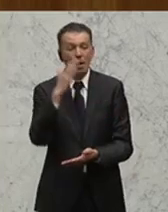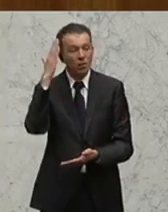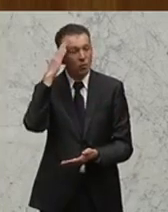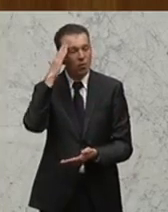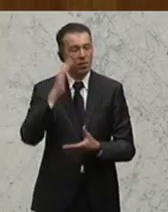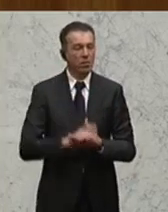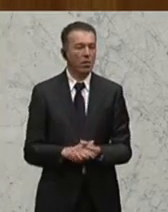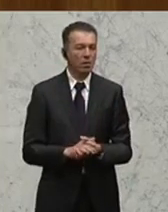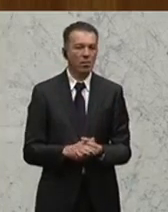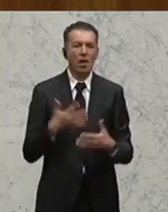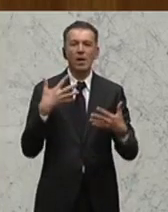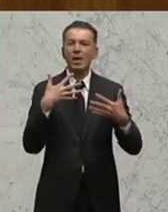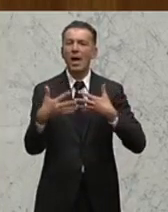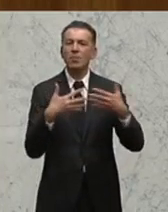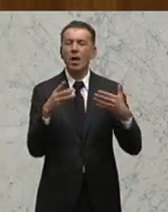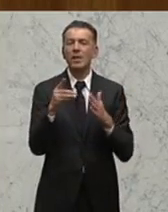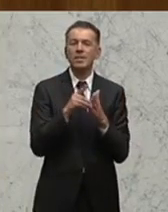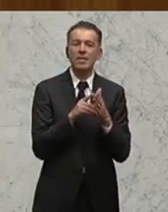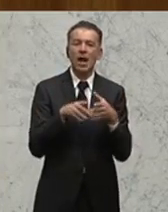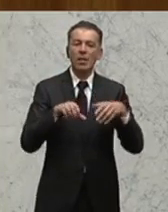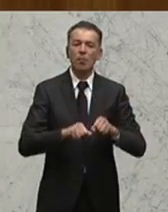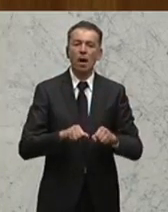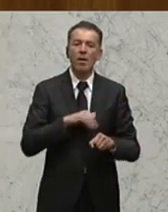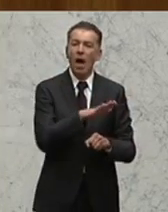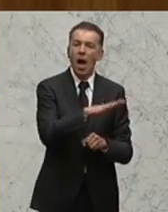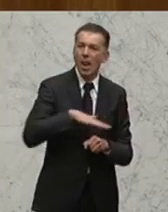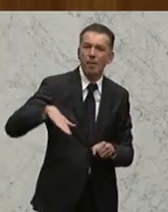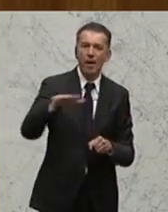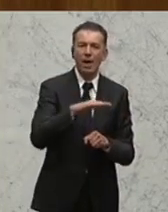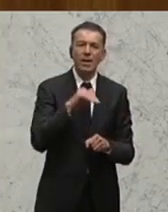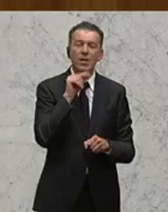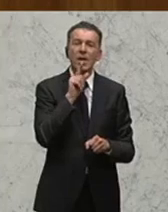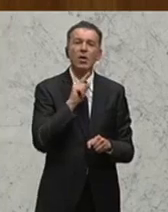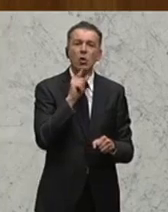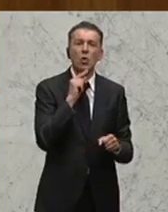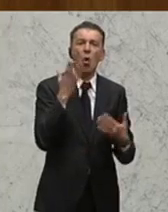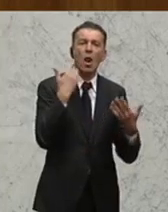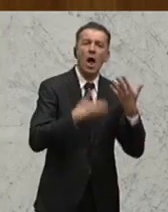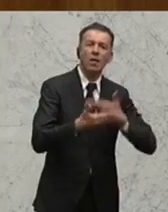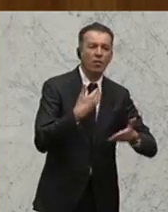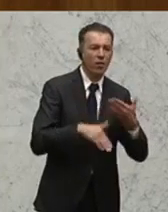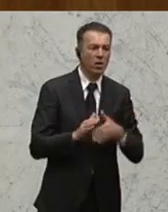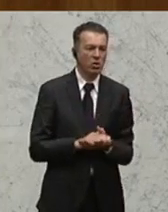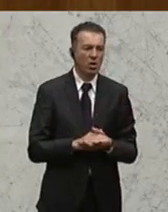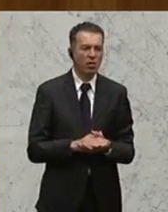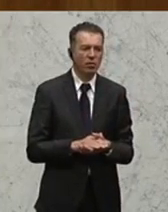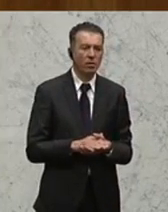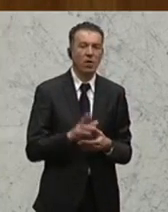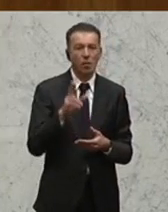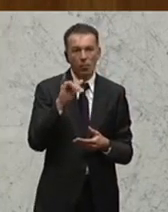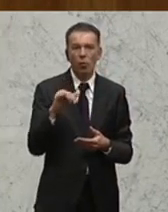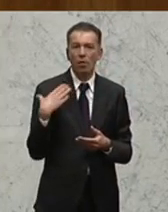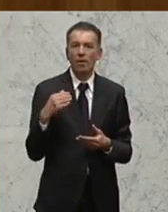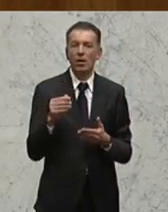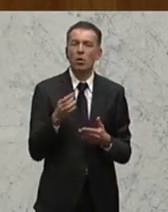wissen, eine Transparenzdatenbank in allen Bereichen. Nicht nur in der Landwirtschaft. In der Landwirtschaft kriegen sie wir wieder ab Juni.